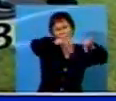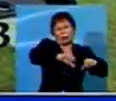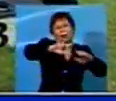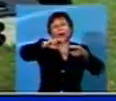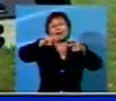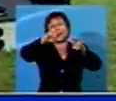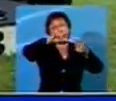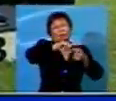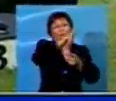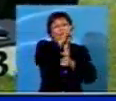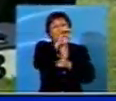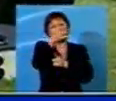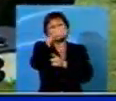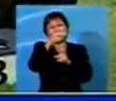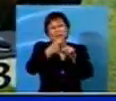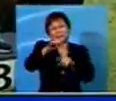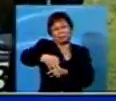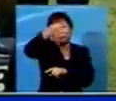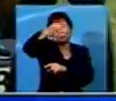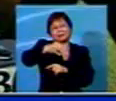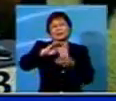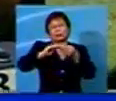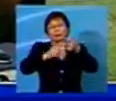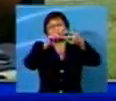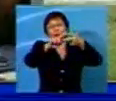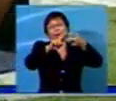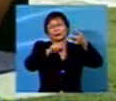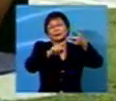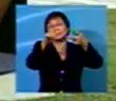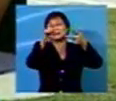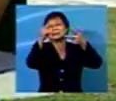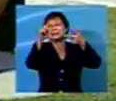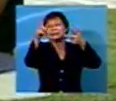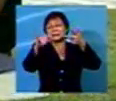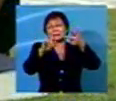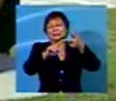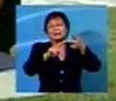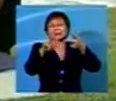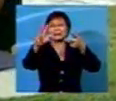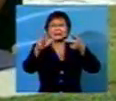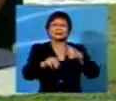sama Virgin k dari Perancis di tempat kedua manakala S declaire